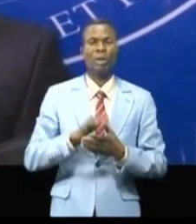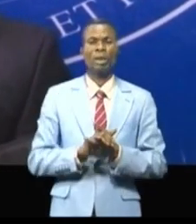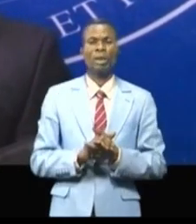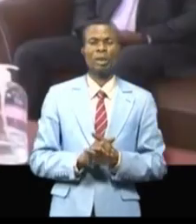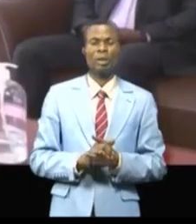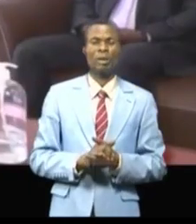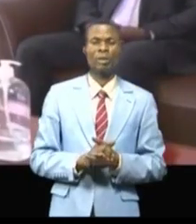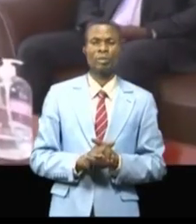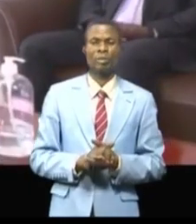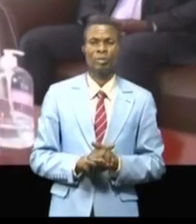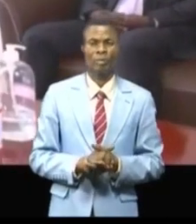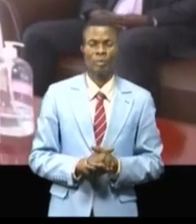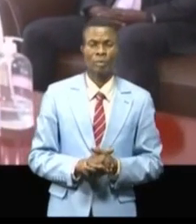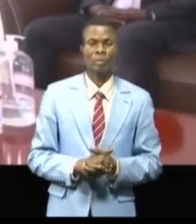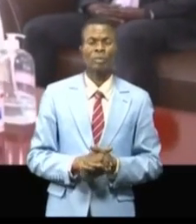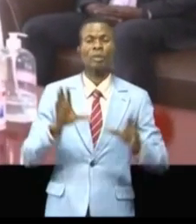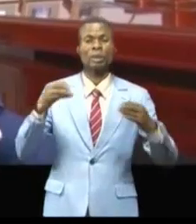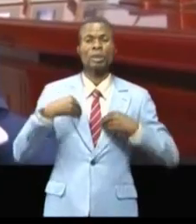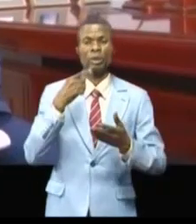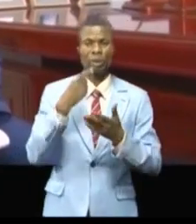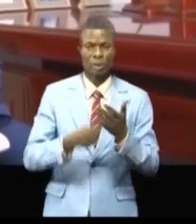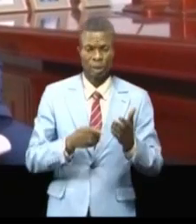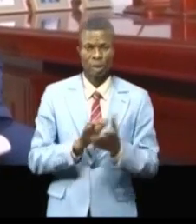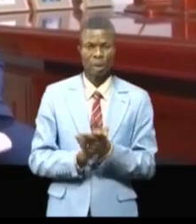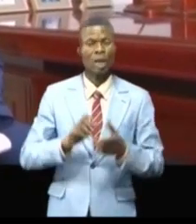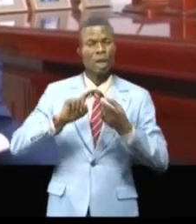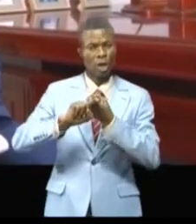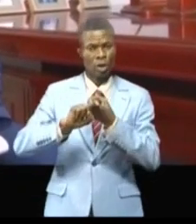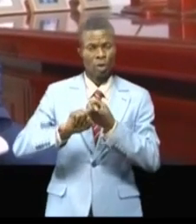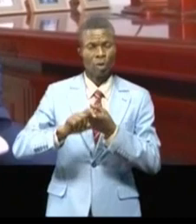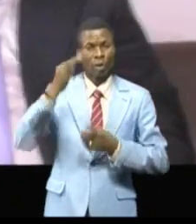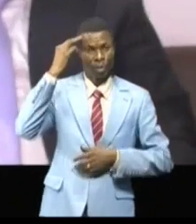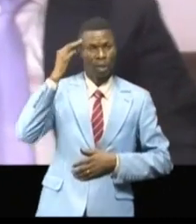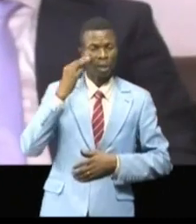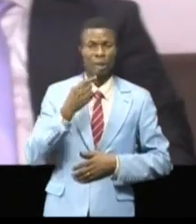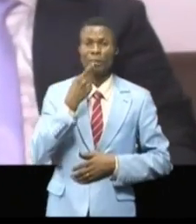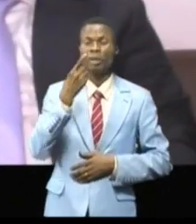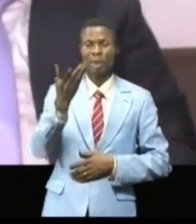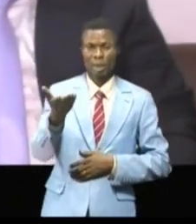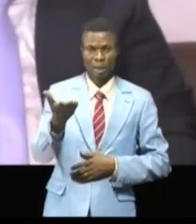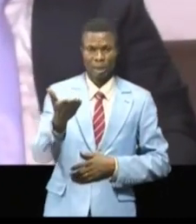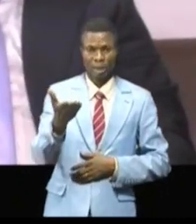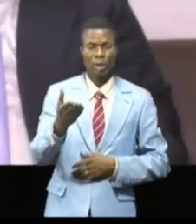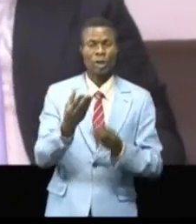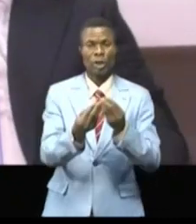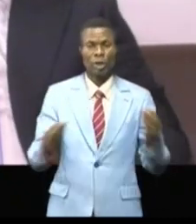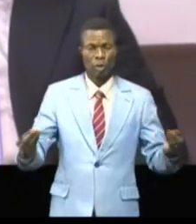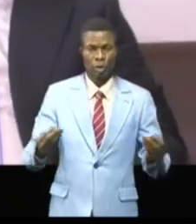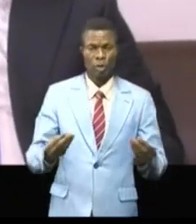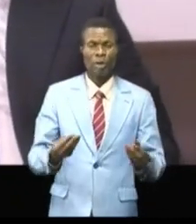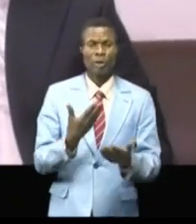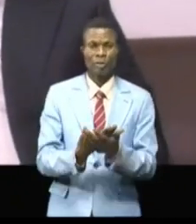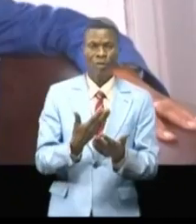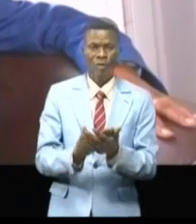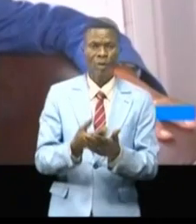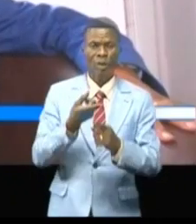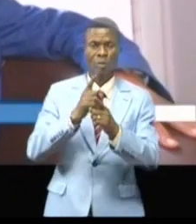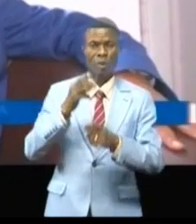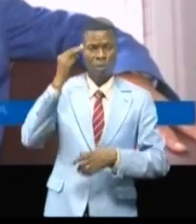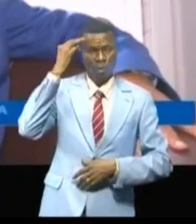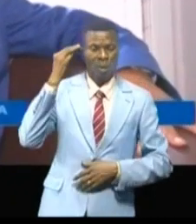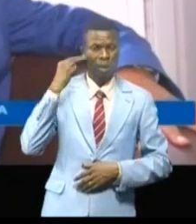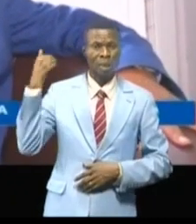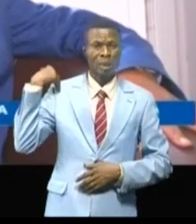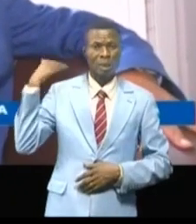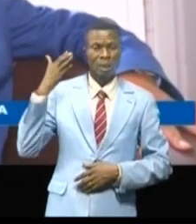du monde. À en croire l'assurance affichée par le numéro 1 de la province de la Moncala, des solutions idoines de la part du patron